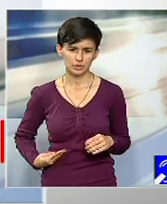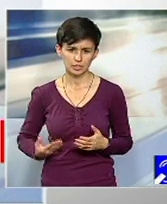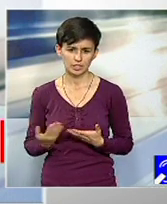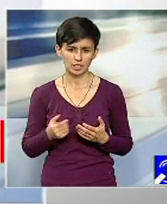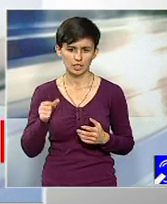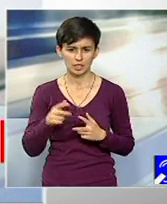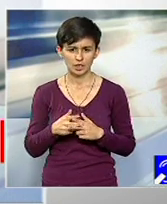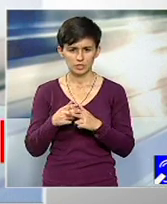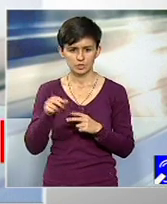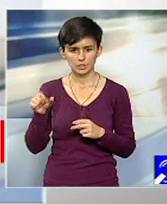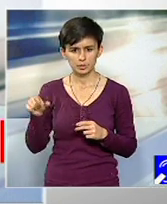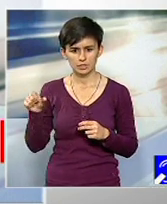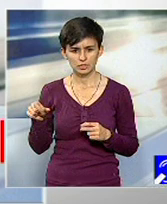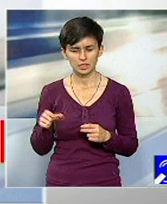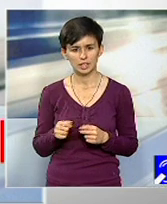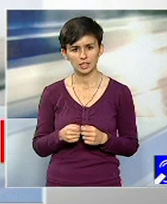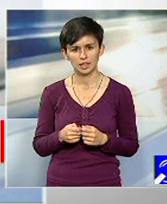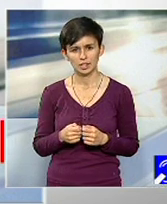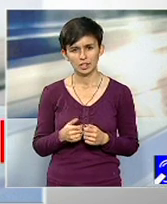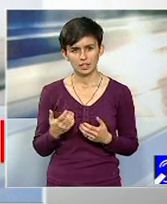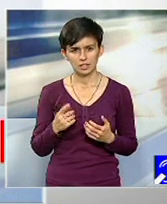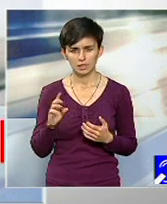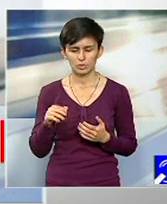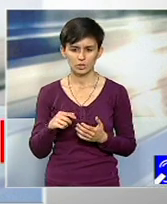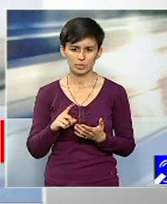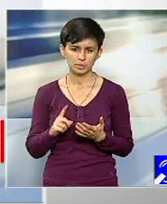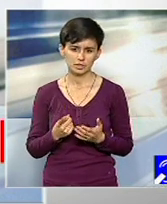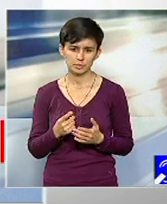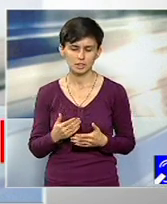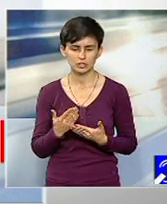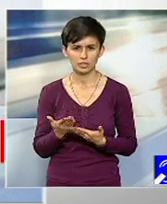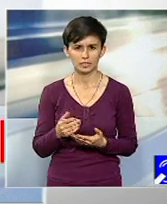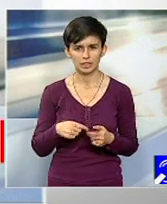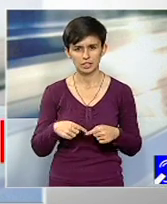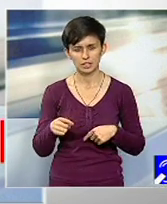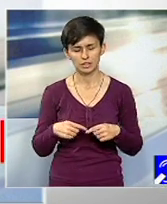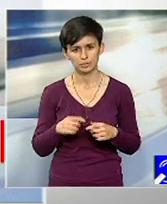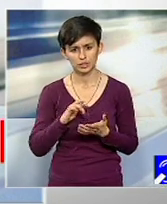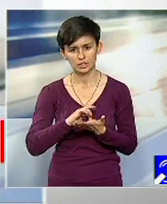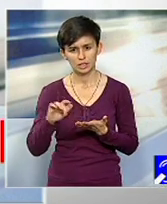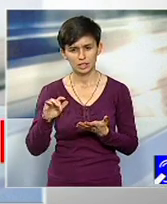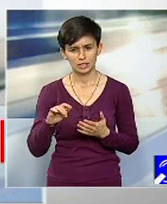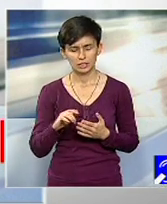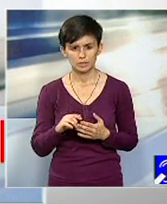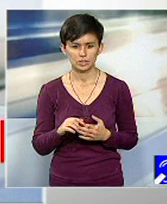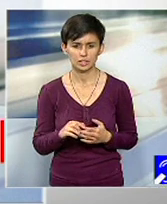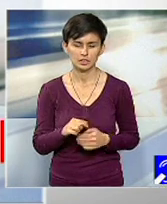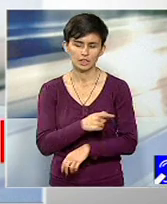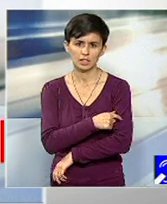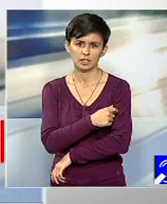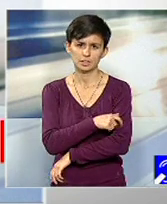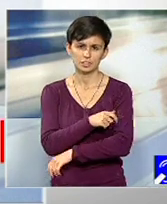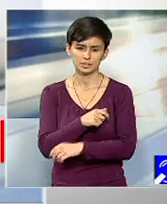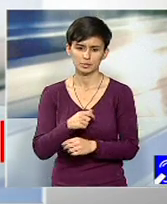persoane în dificultate, le oferă transport gratuit la clinici medicale și